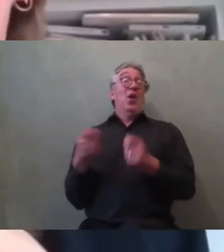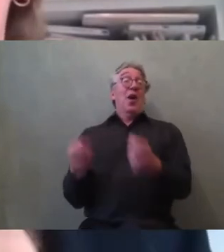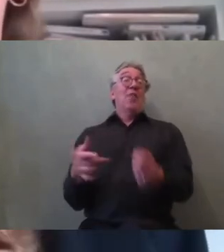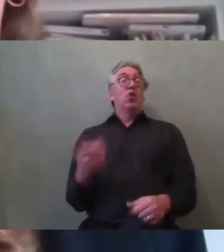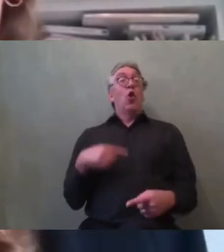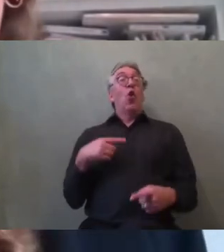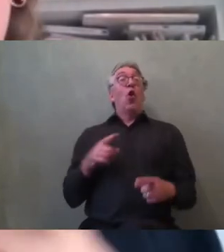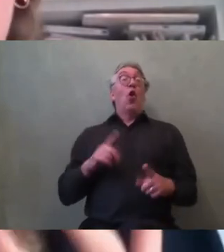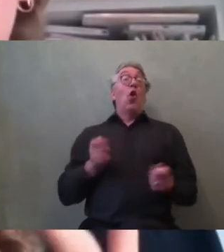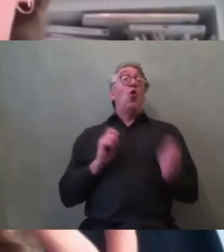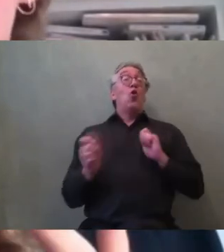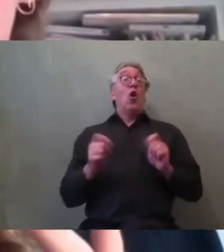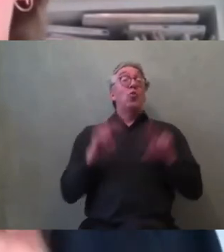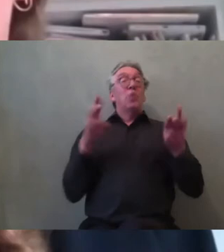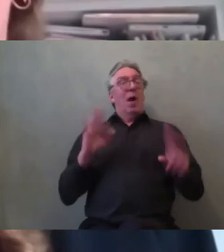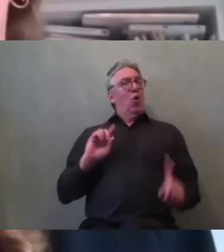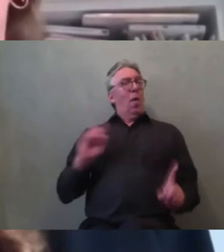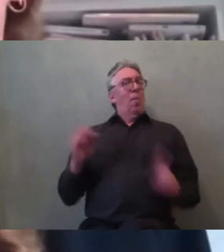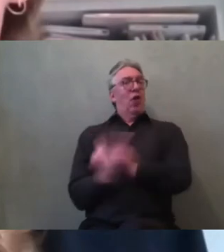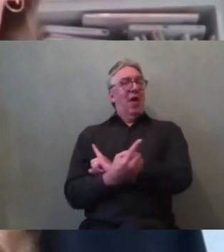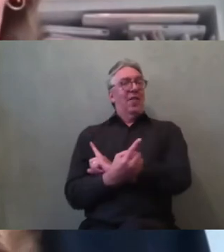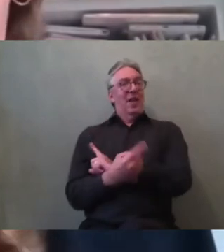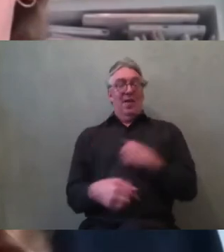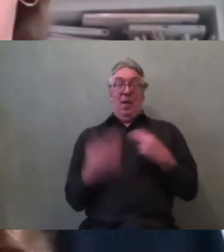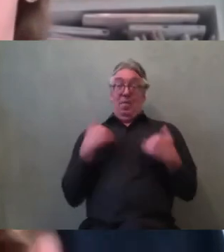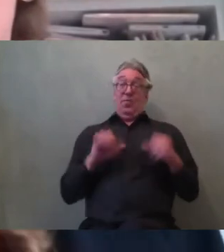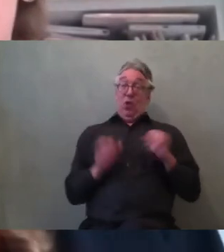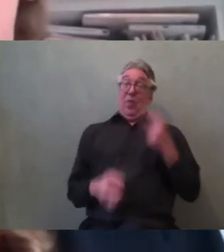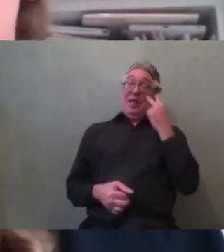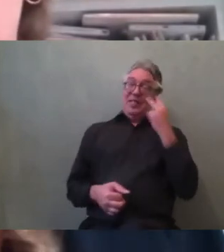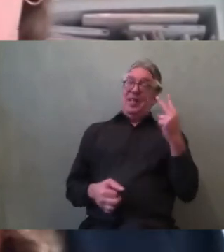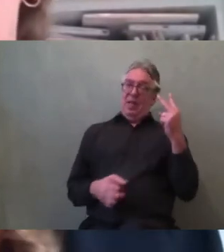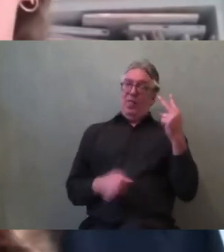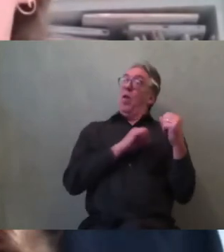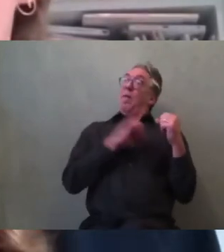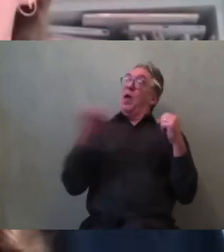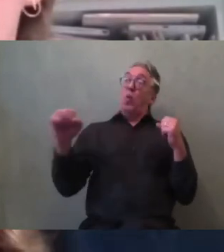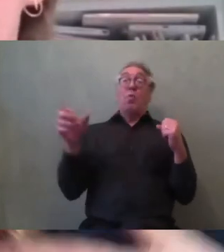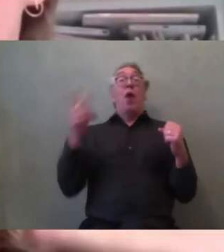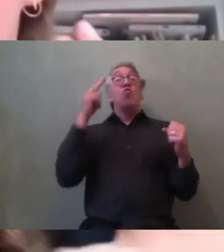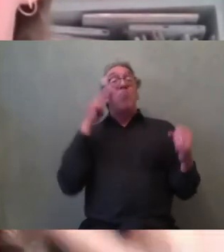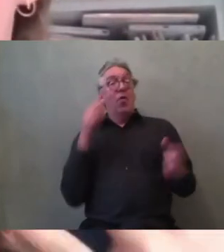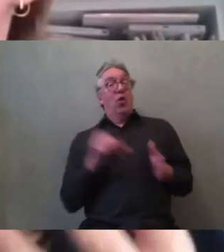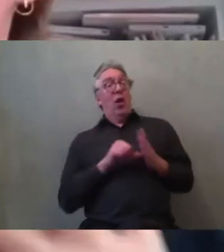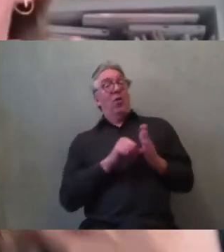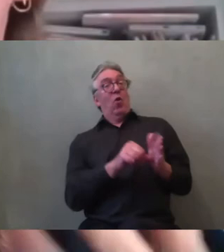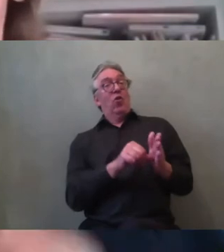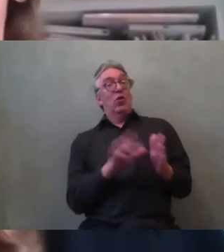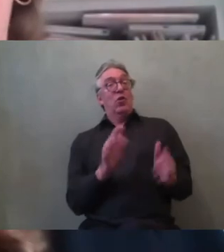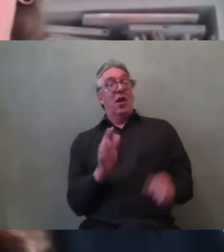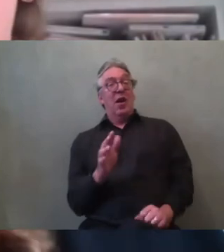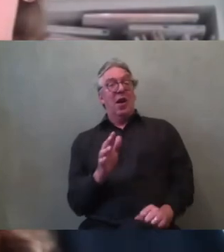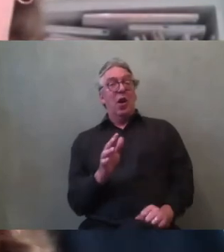werden omgedraaid. Ziende bezoekers werden meegenomen aan de hand van de blinden. En op die manier werd eigenlijk de tast, maar ook